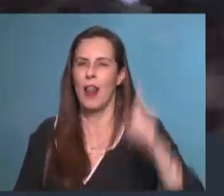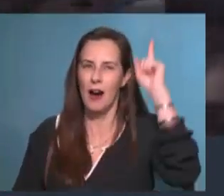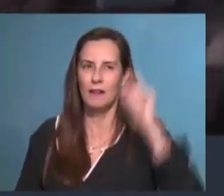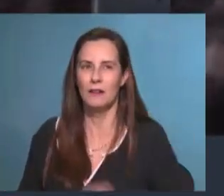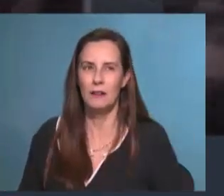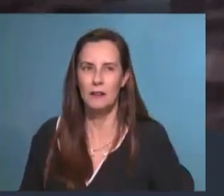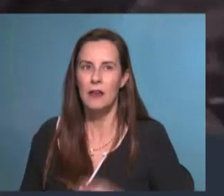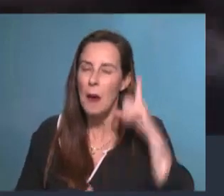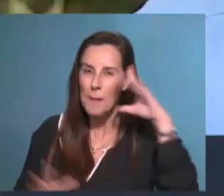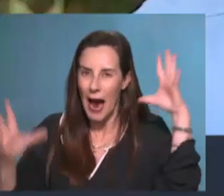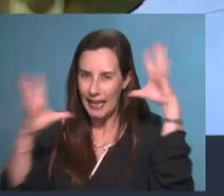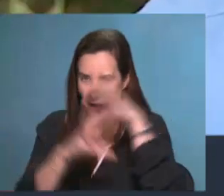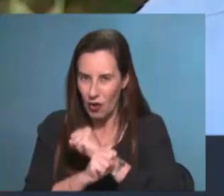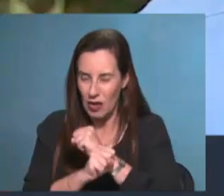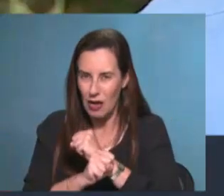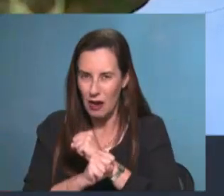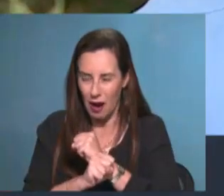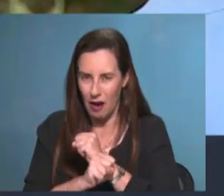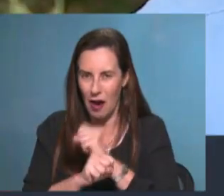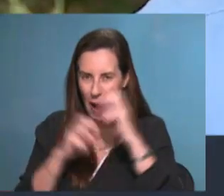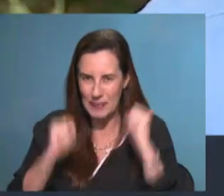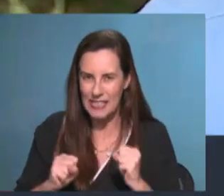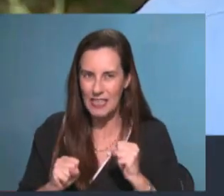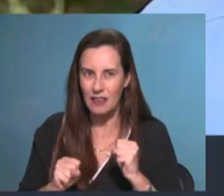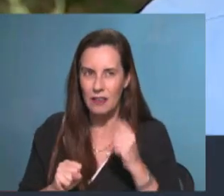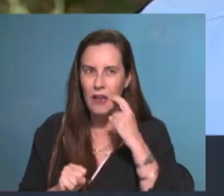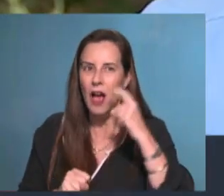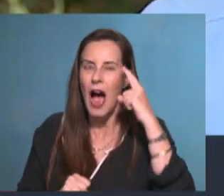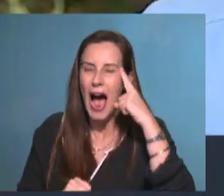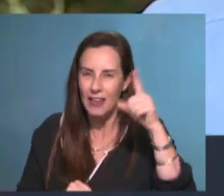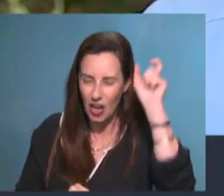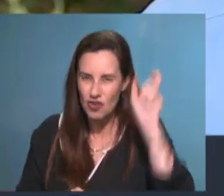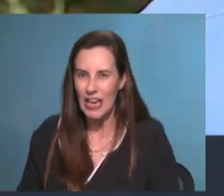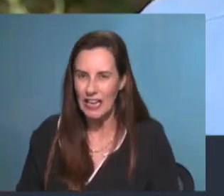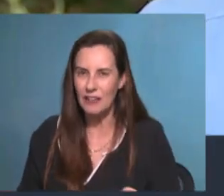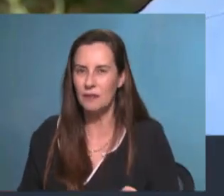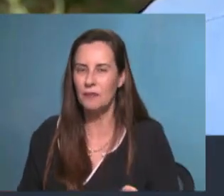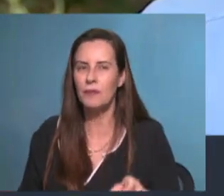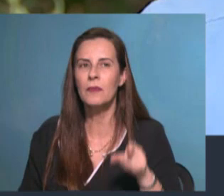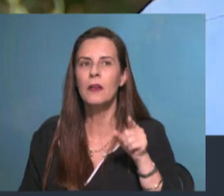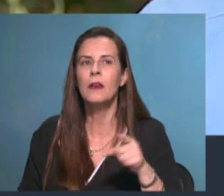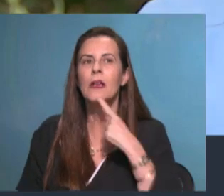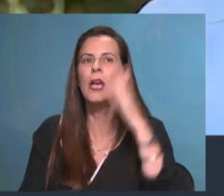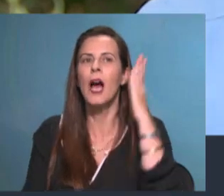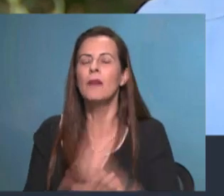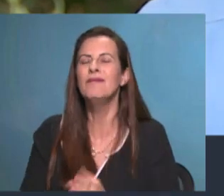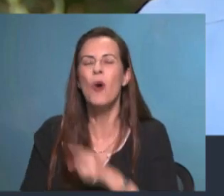ברמה האידיאולוגית הבסיסית, העמדה של יחיא סינואר היא חד